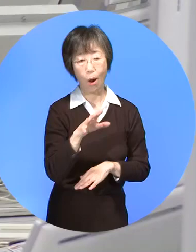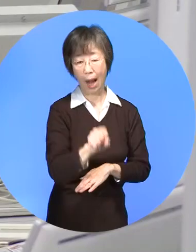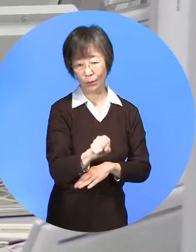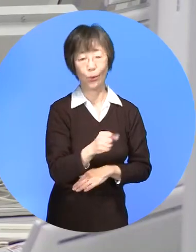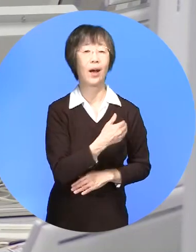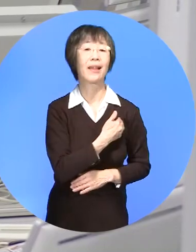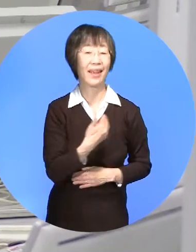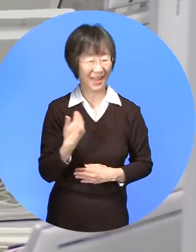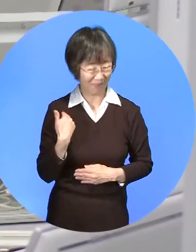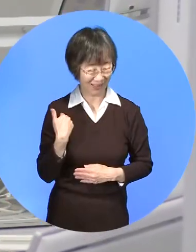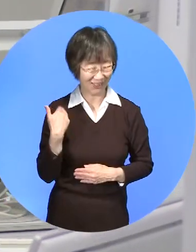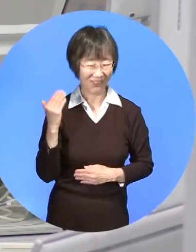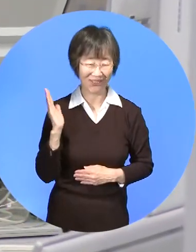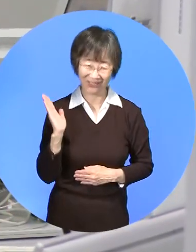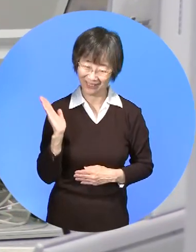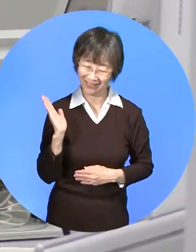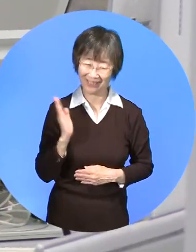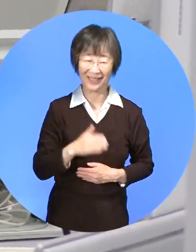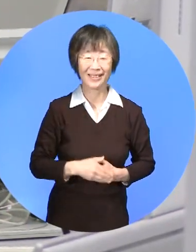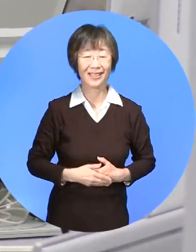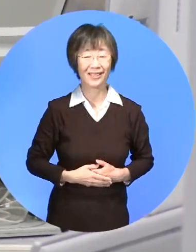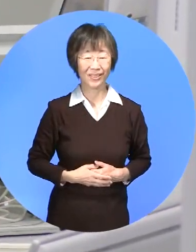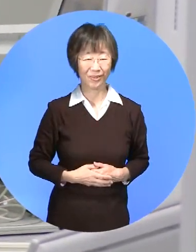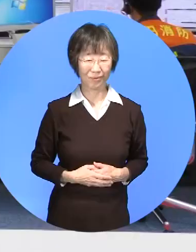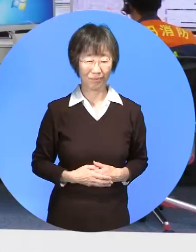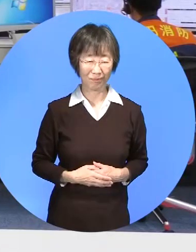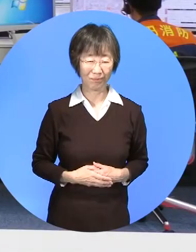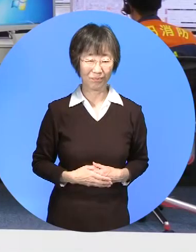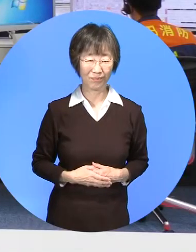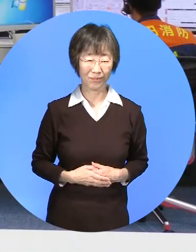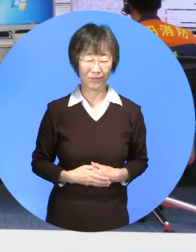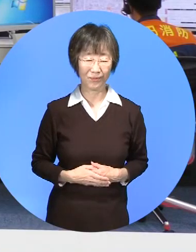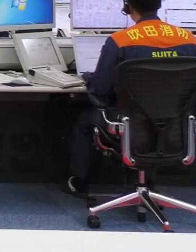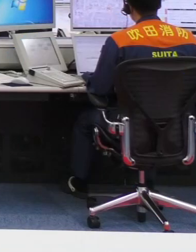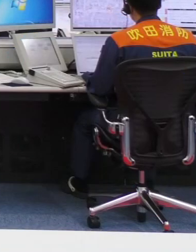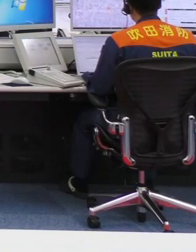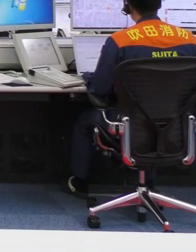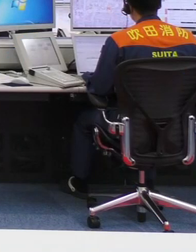の安心・安全を確保していくということです。